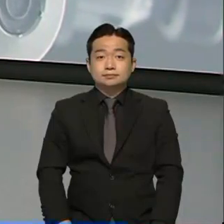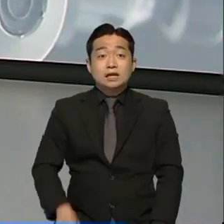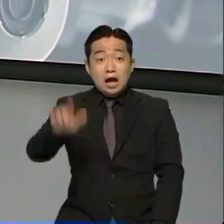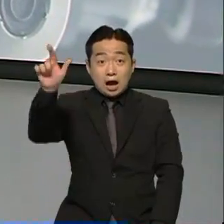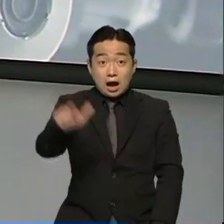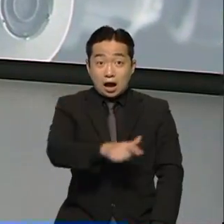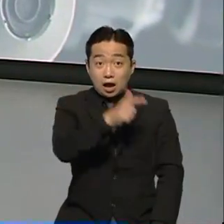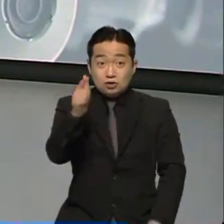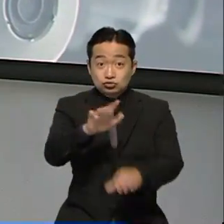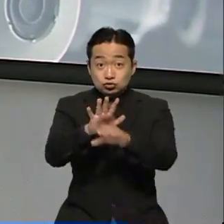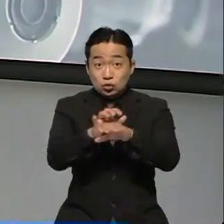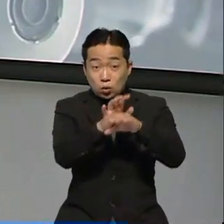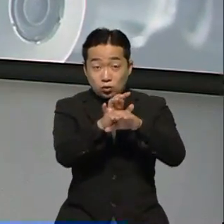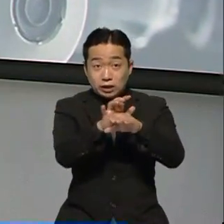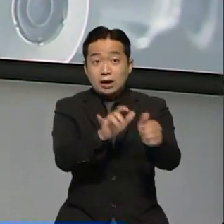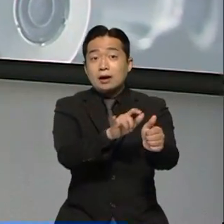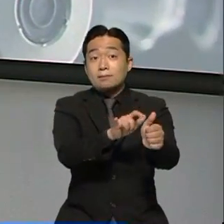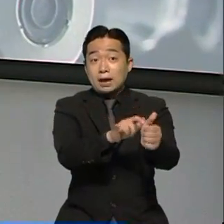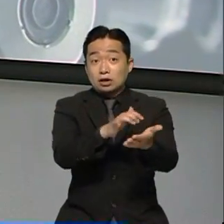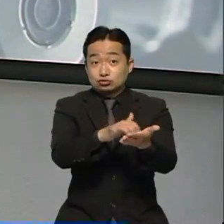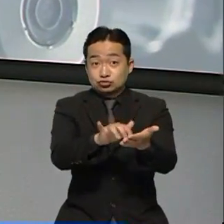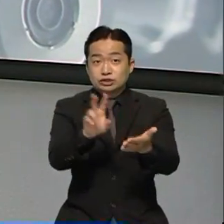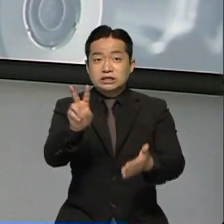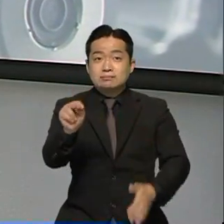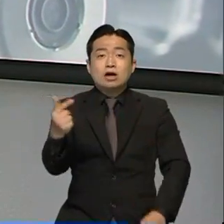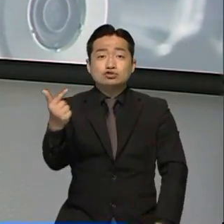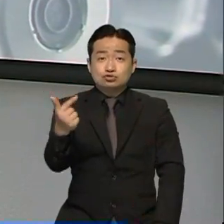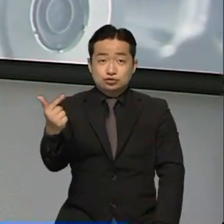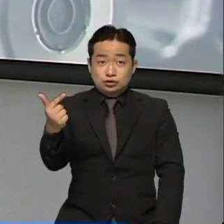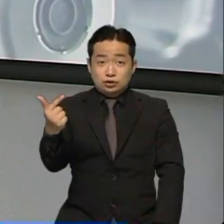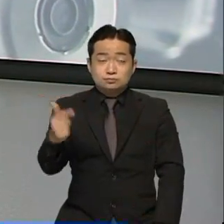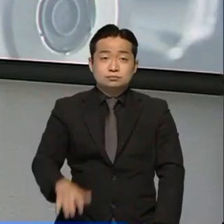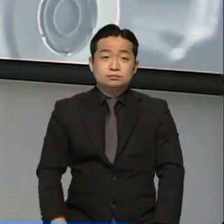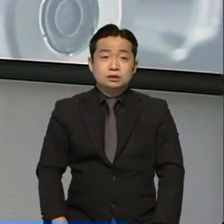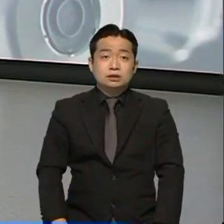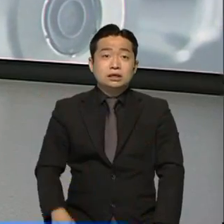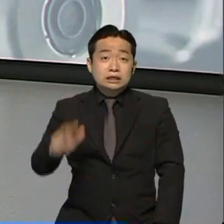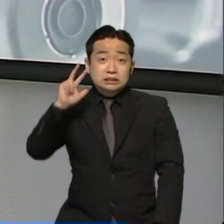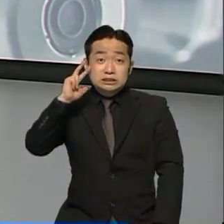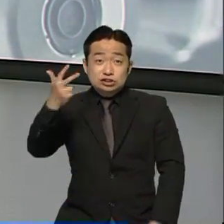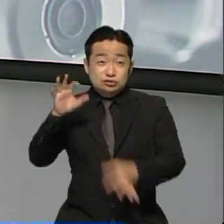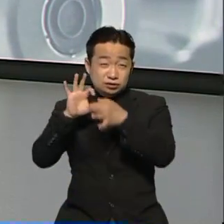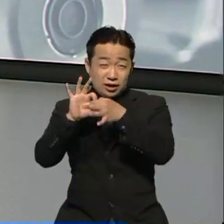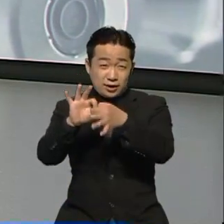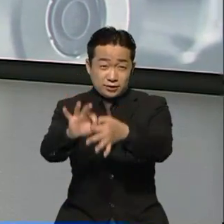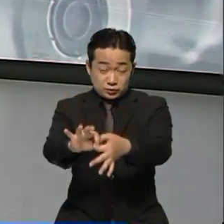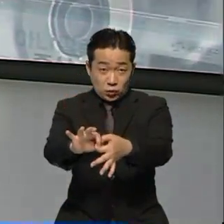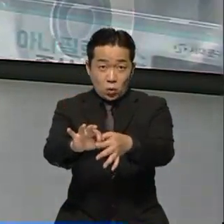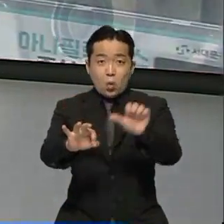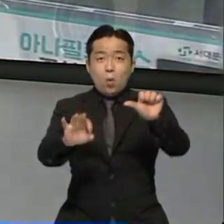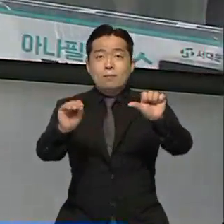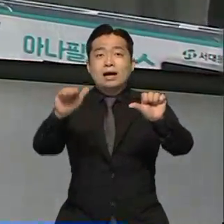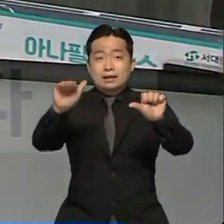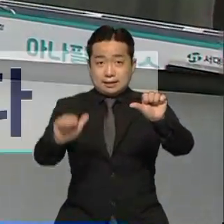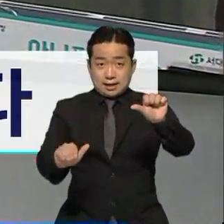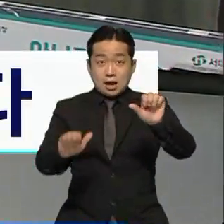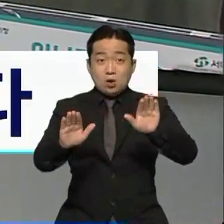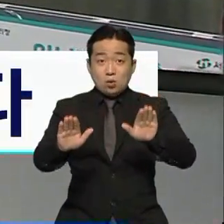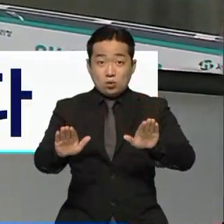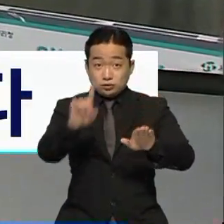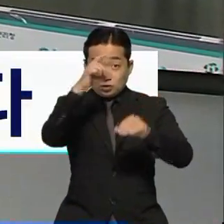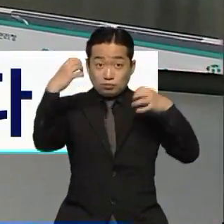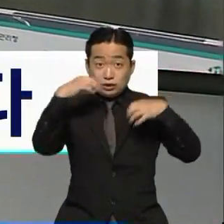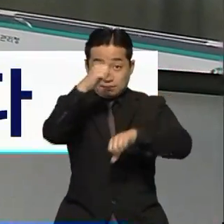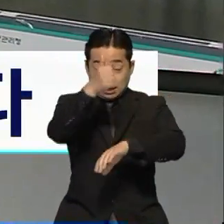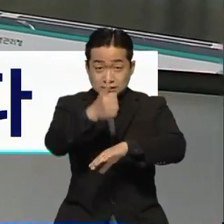국내 코로나 추가 확진자는 2만 6천 명대로 일주일 연속 5만 명 아래였습니다. 오늘 있었던 이번 정부의